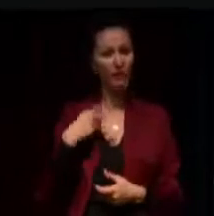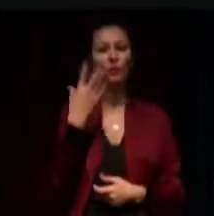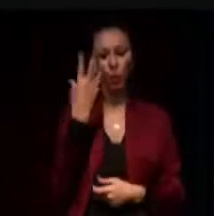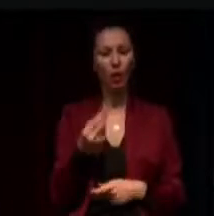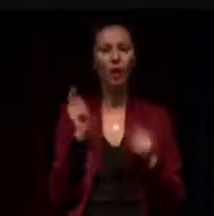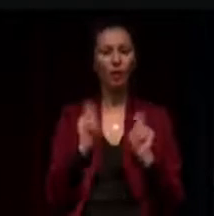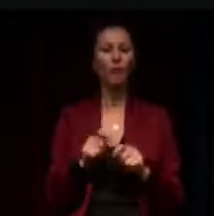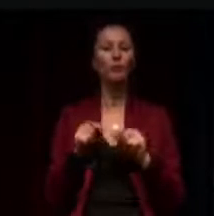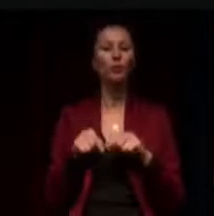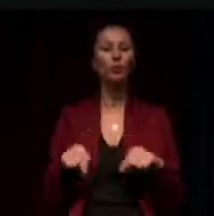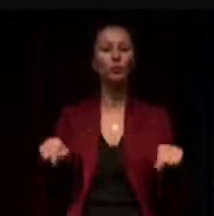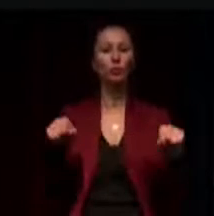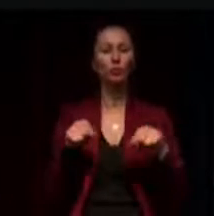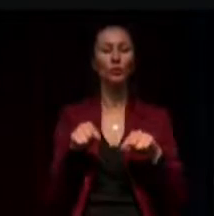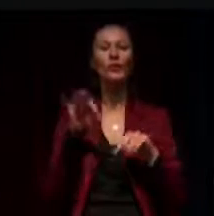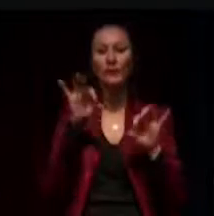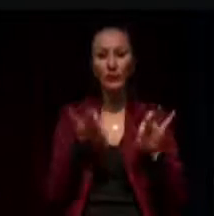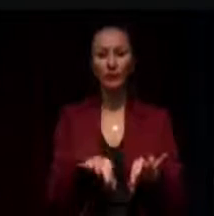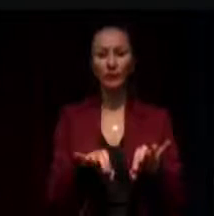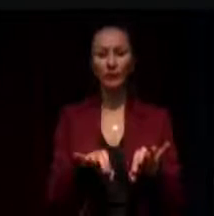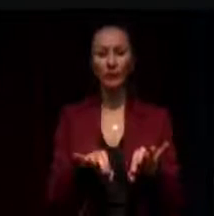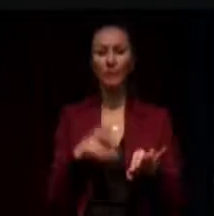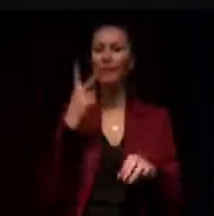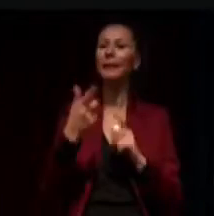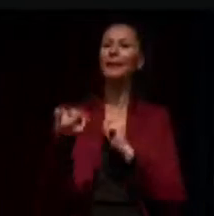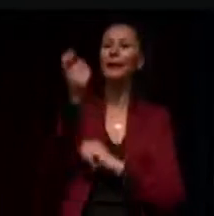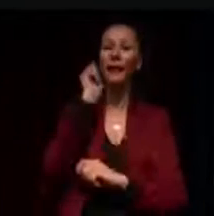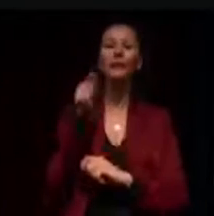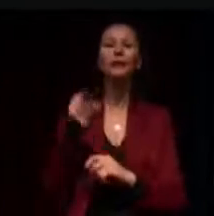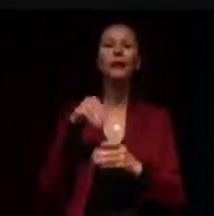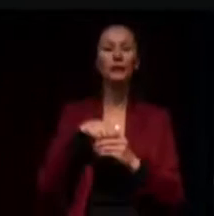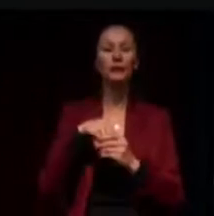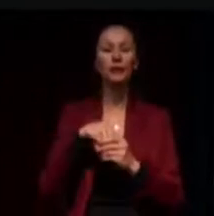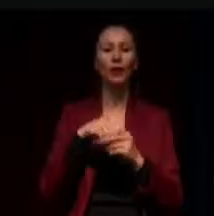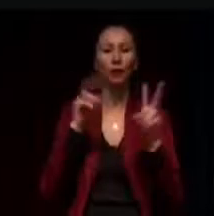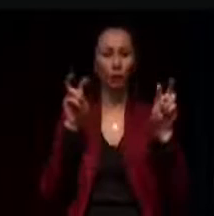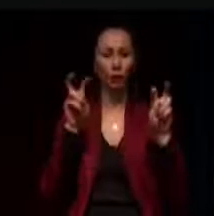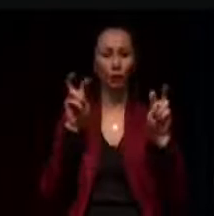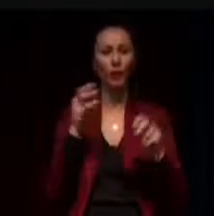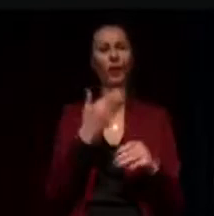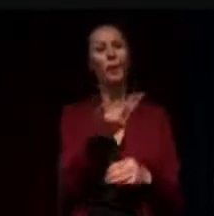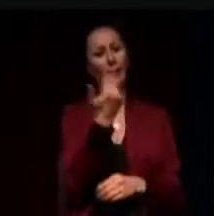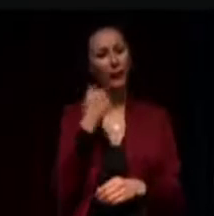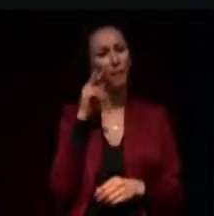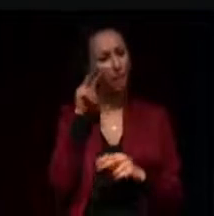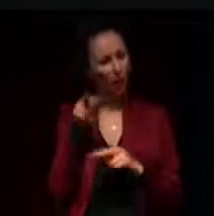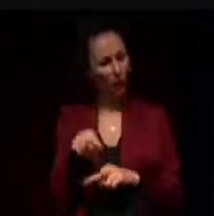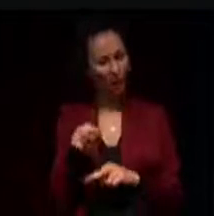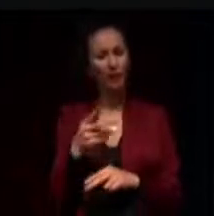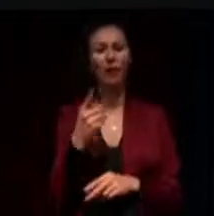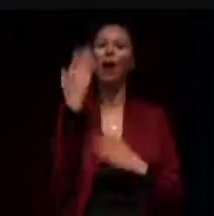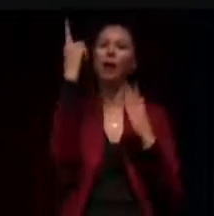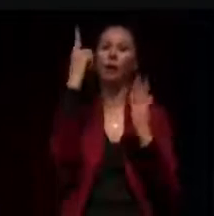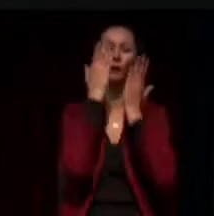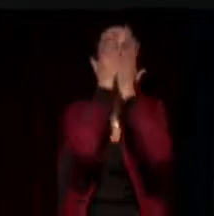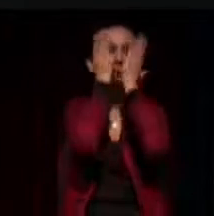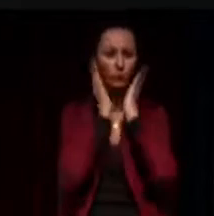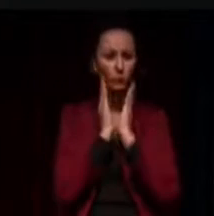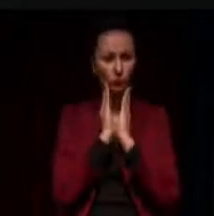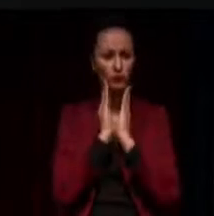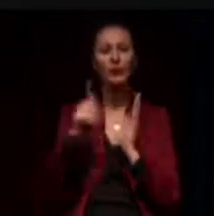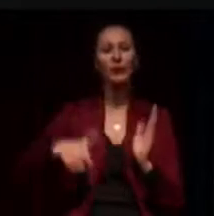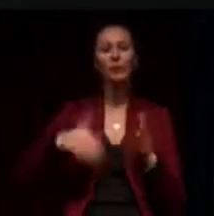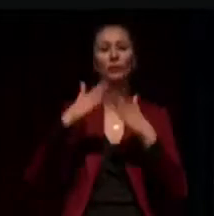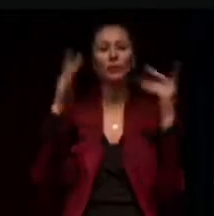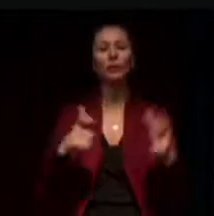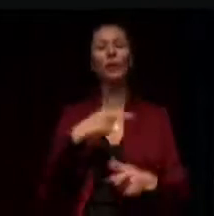yani. Şimdi kredibilite meselesi var. Girilir bakılabilir. Allah'a şükür